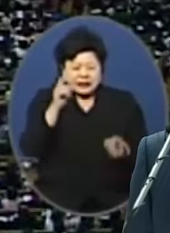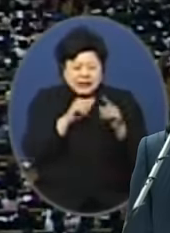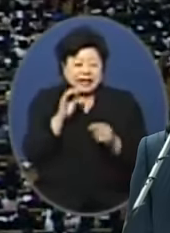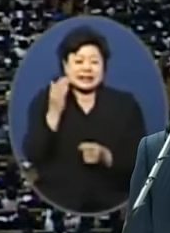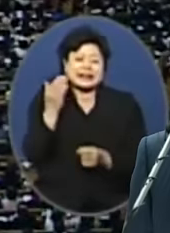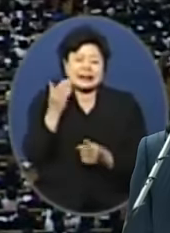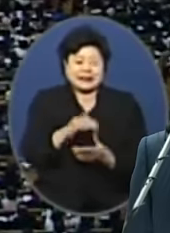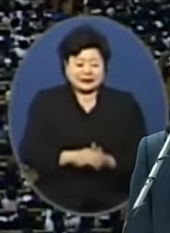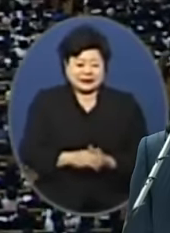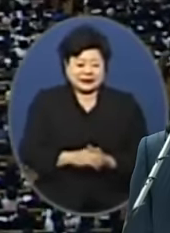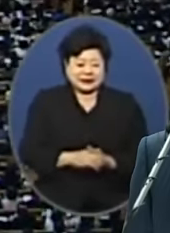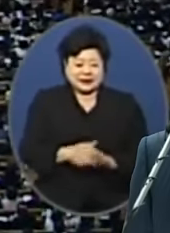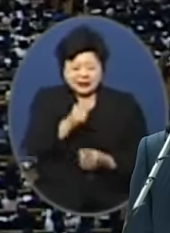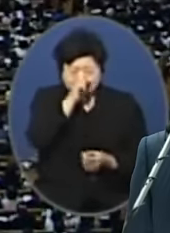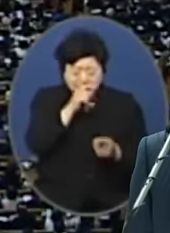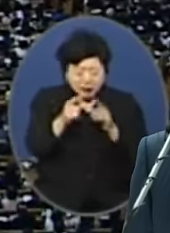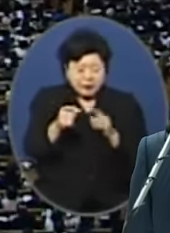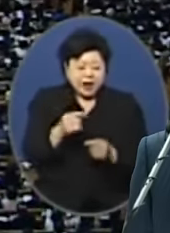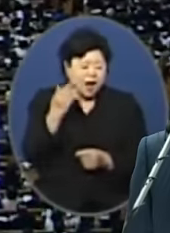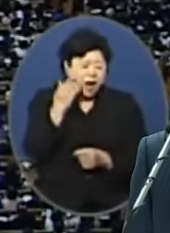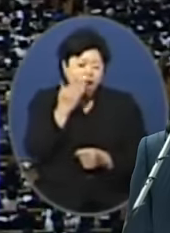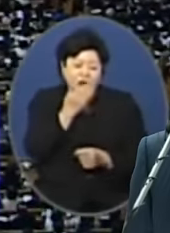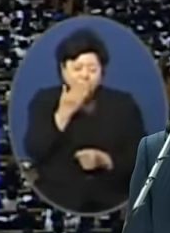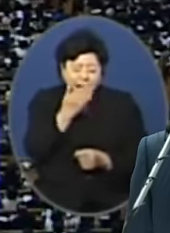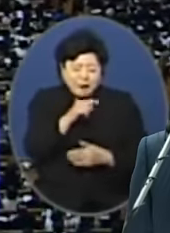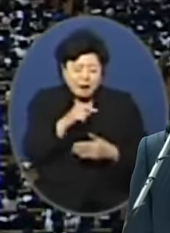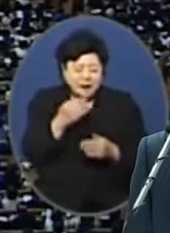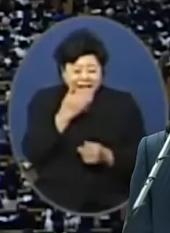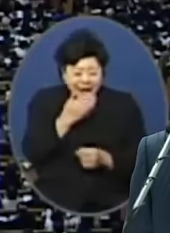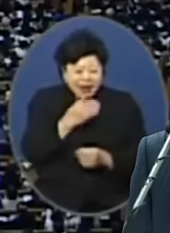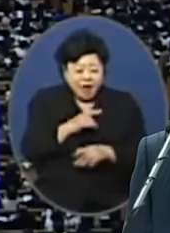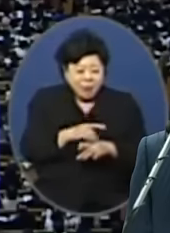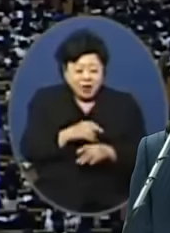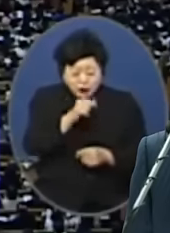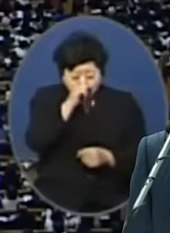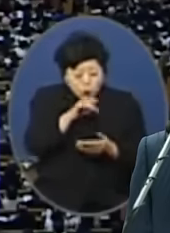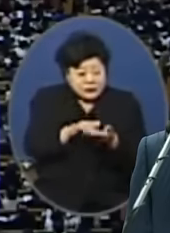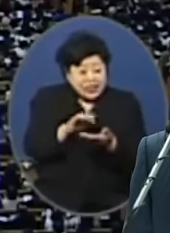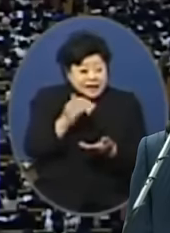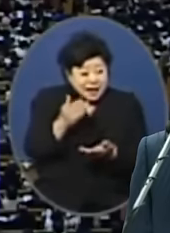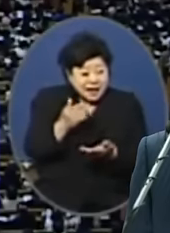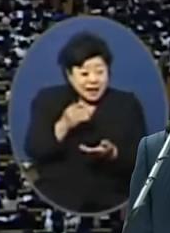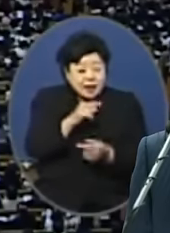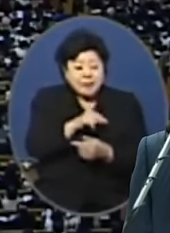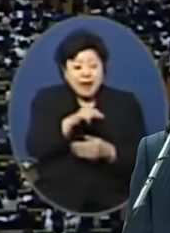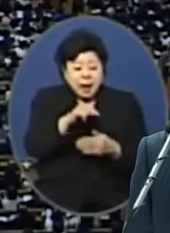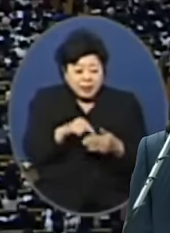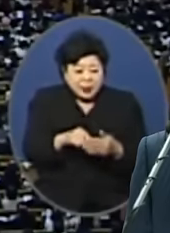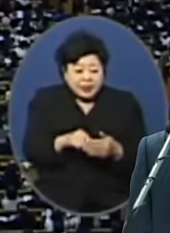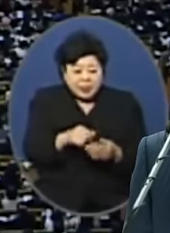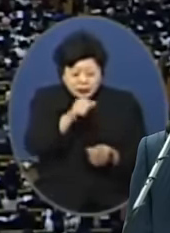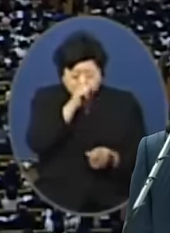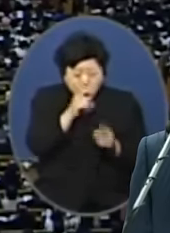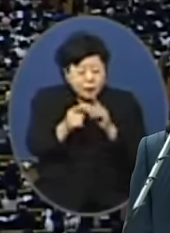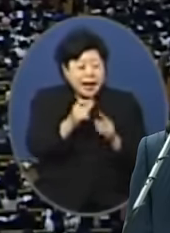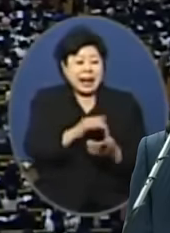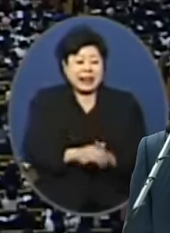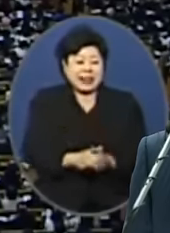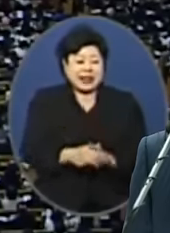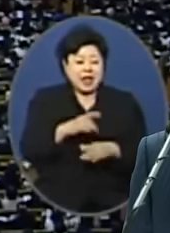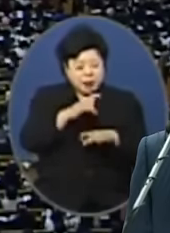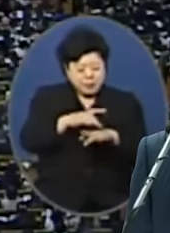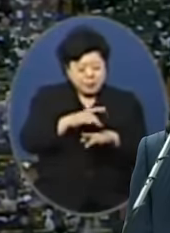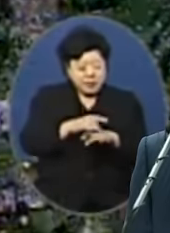된다는 것입니다. 선한 말은 꿀송이 같아서 마음에 달고 뼈에 양약이 된다. 마음에 좋은 말은